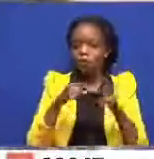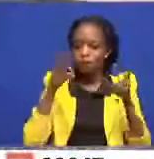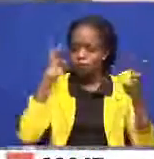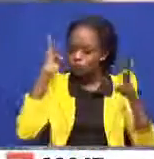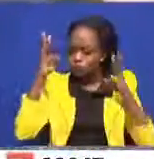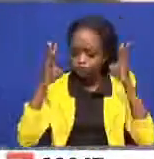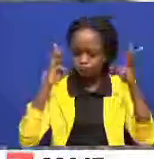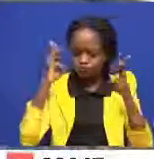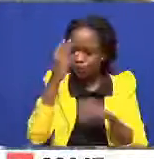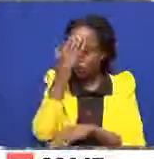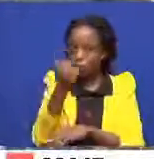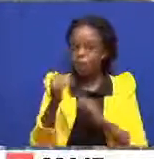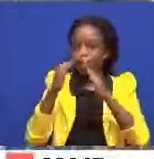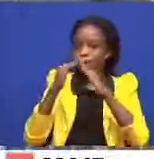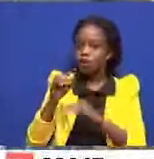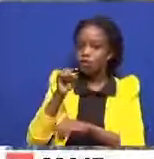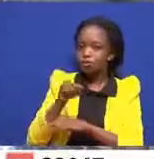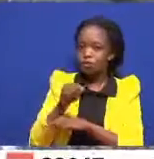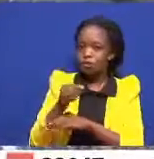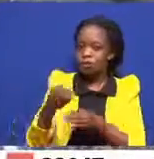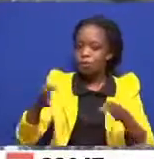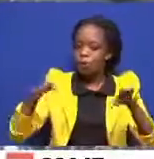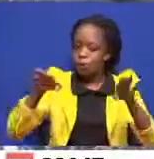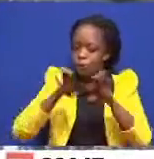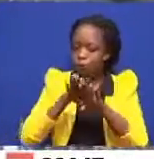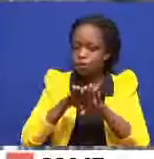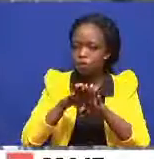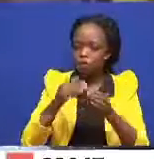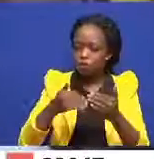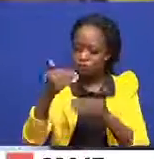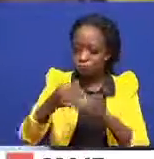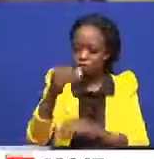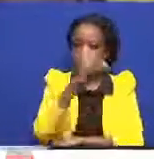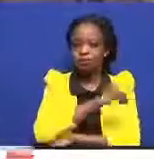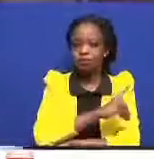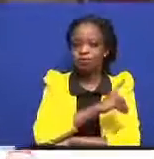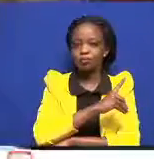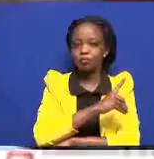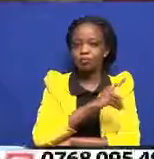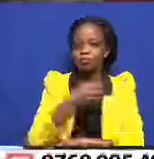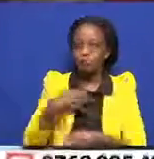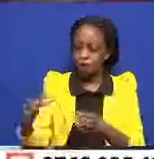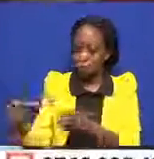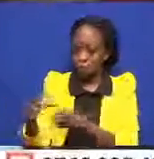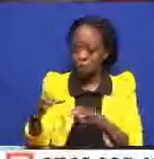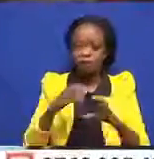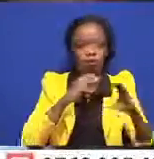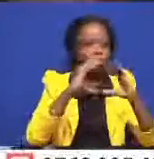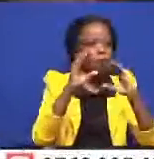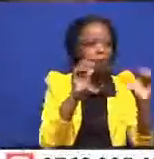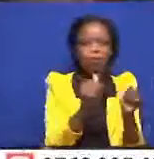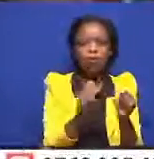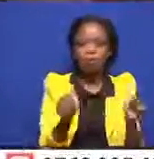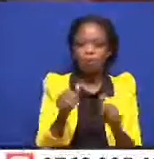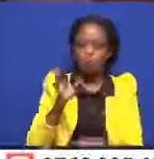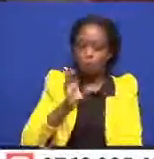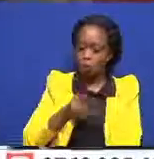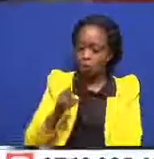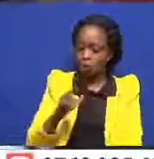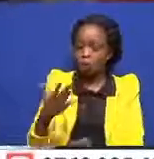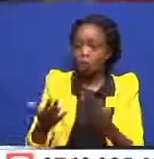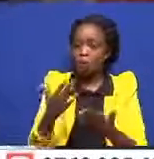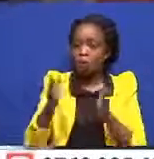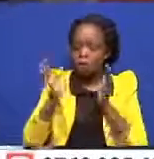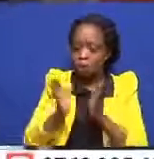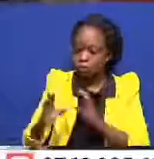wasiwasi kwani nyumba hiyo ilifungwa siku iliyofuata. Sisi kama jamii pia tulikuwa tunaongeleshana. Mama kama huyu labda alikosa mtu